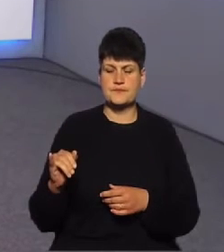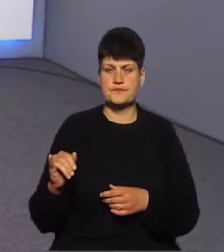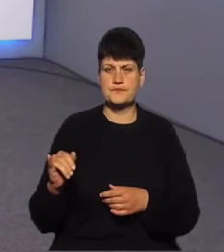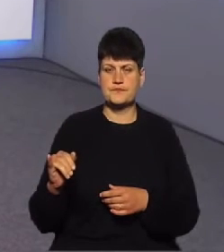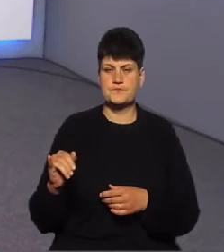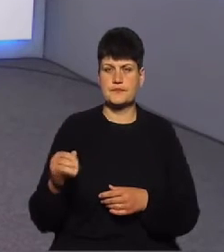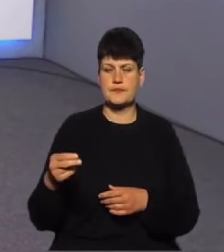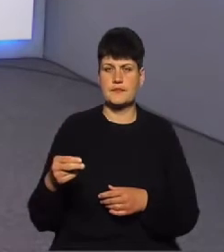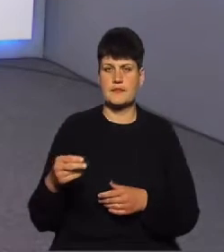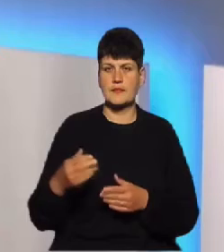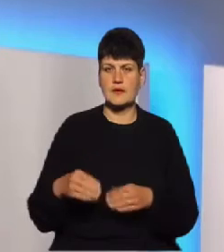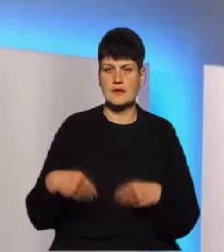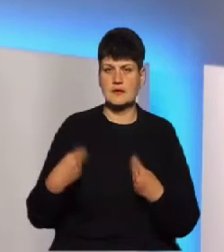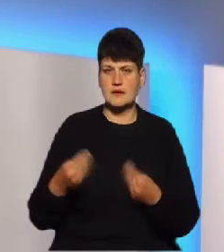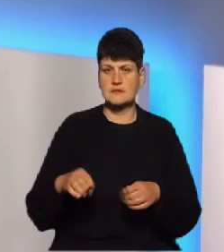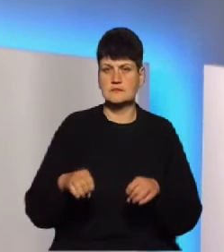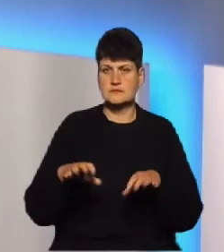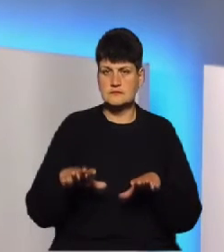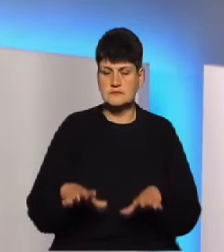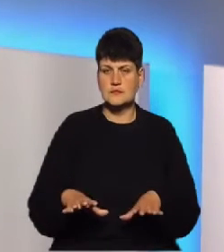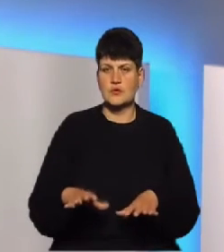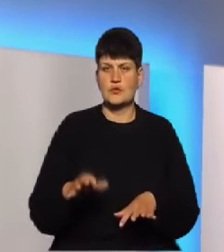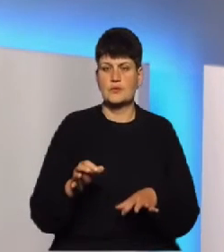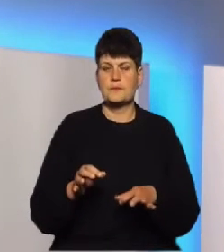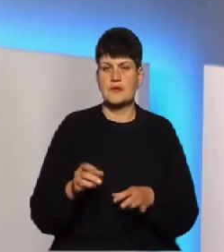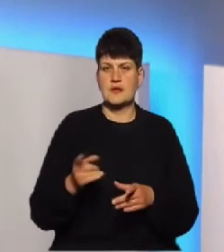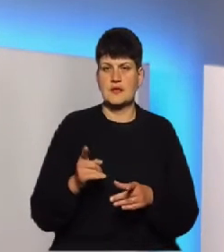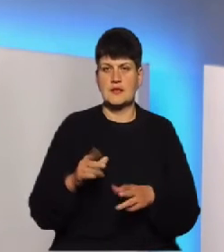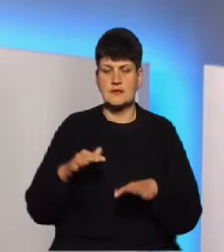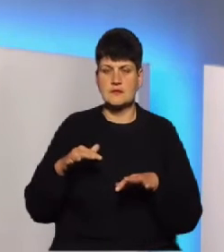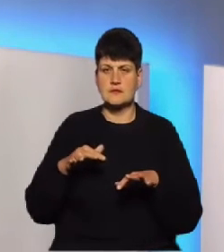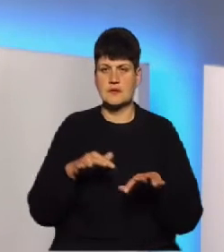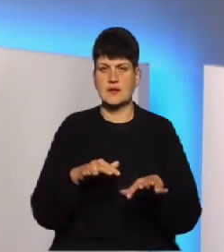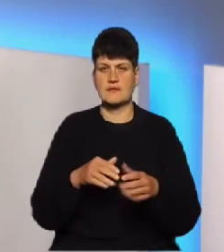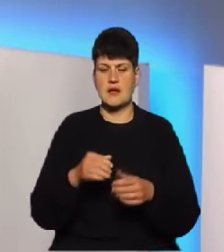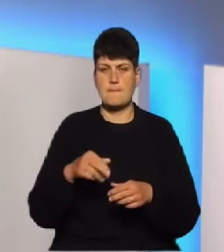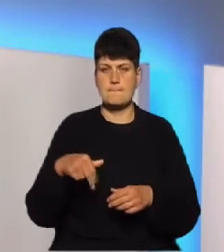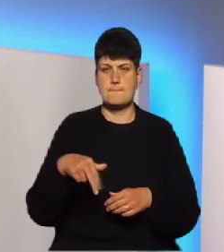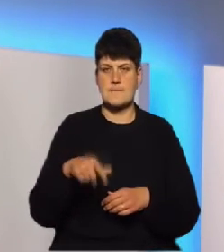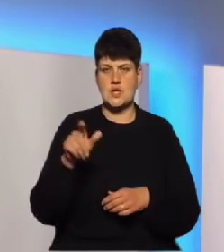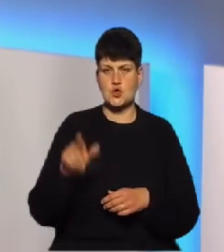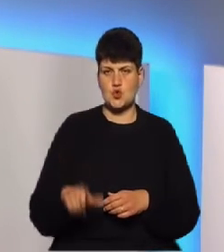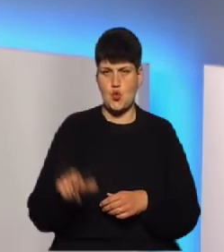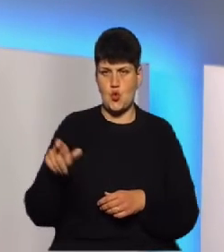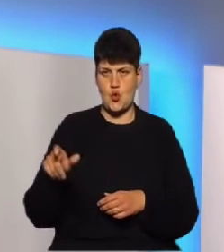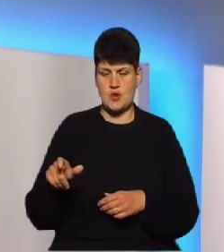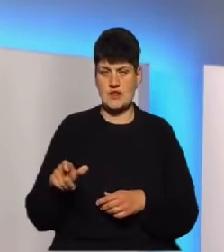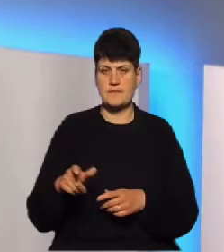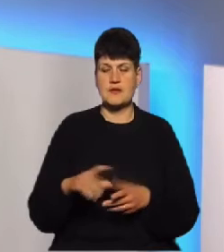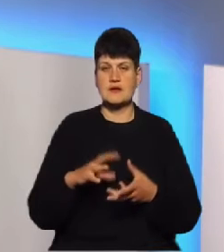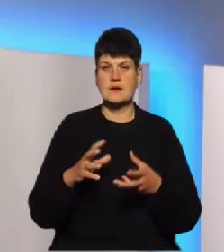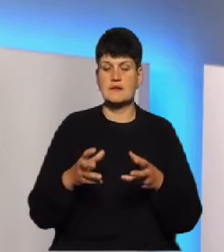навіть винесли вирок водію електросамоката, який скоїв наїзд на пішохода. Згідно вироку, в червні 2020 року